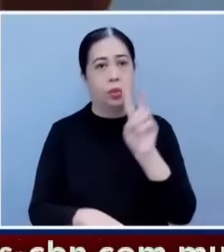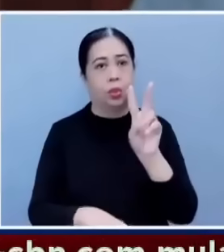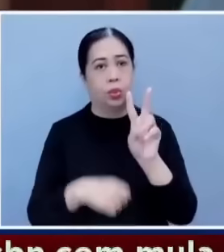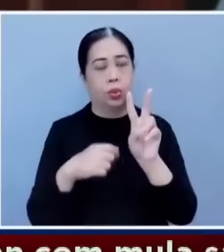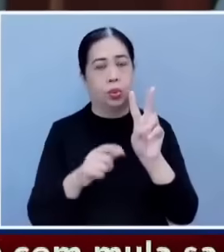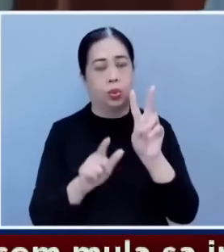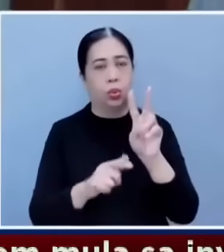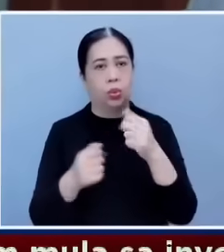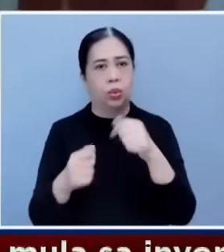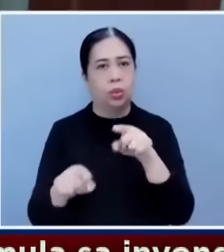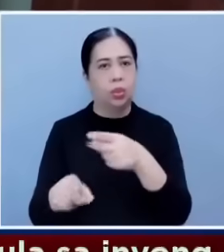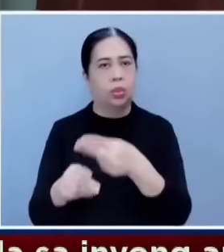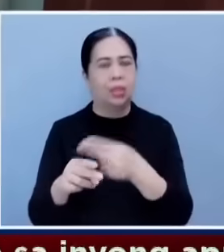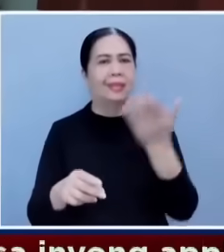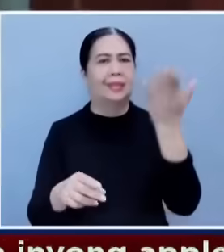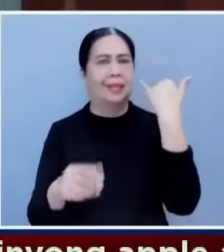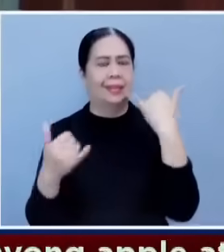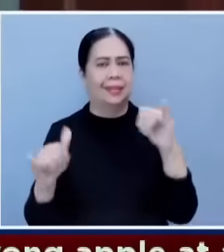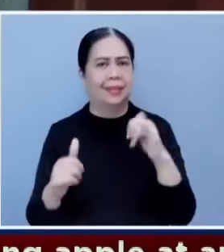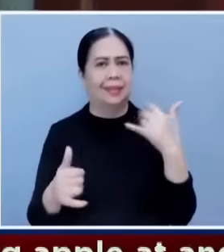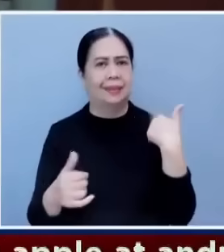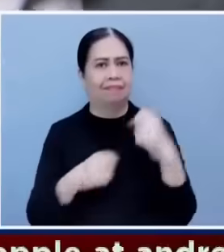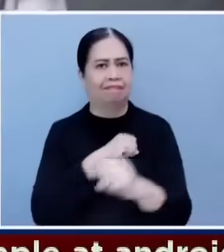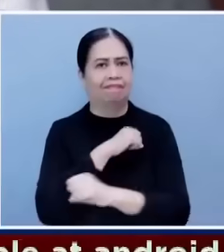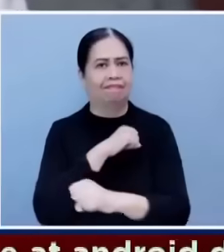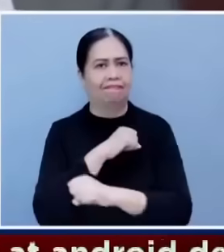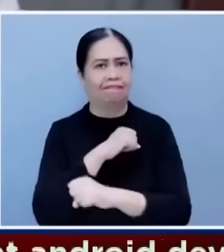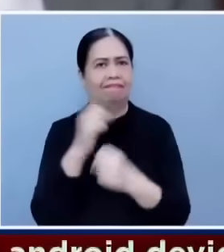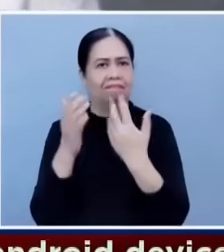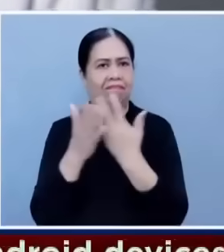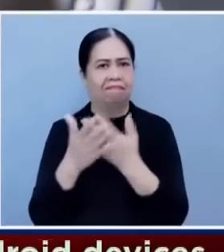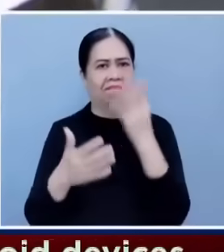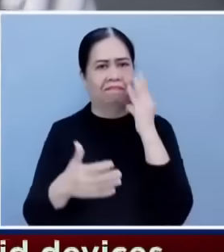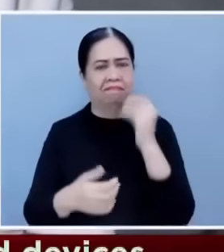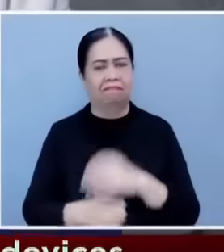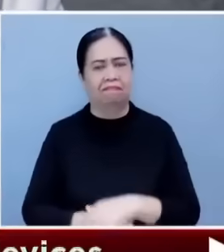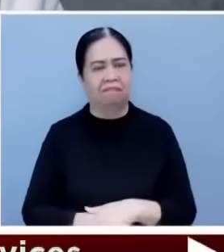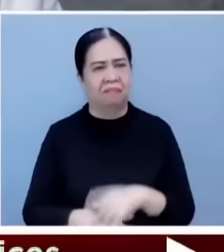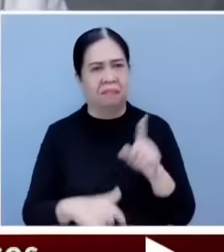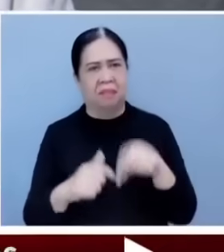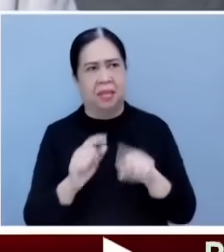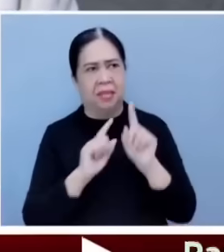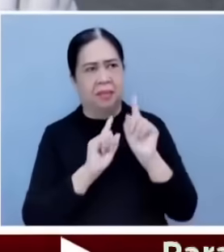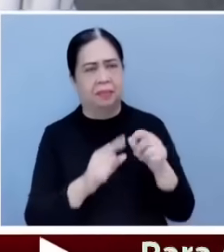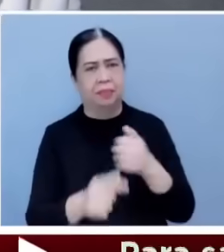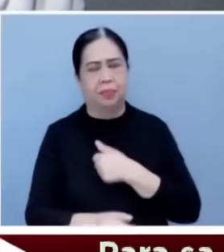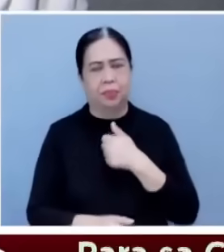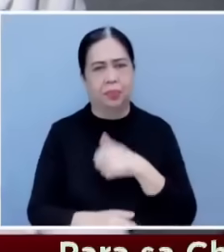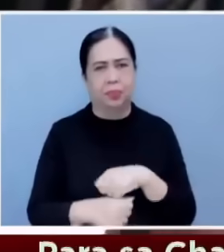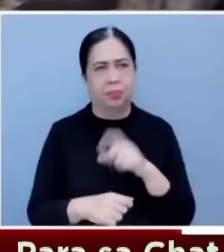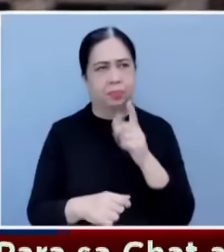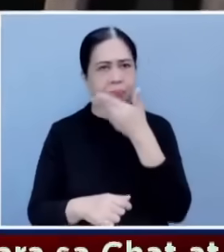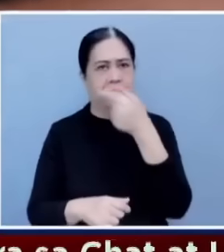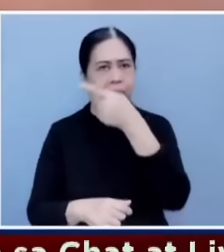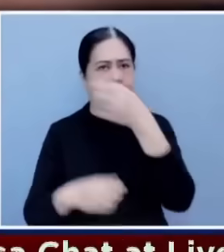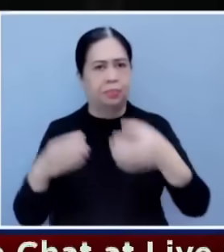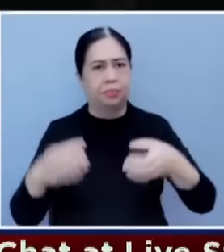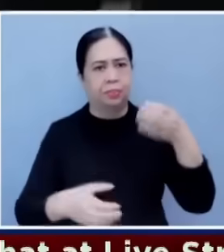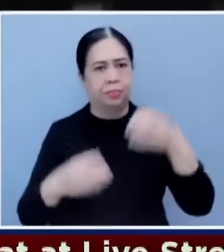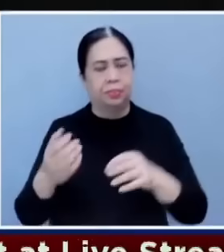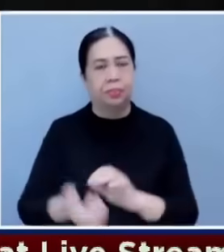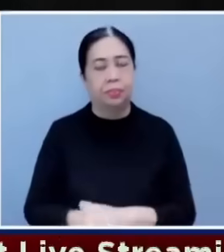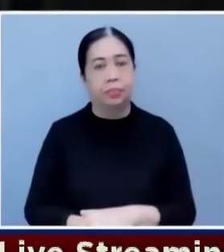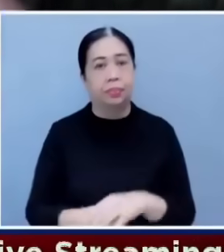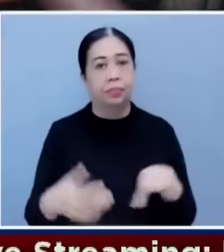na napag-alamang dati nang may record ng pagnanakaw. Wala na po kami masabi dyan, sir. Dinalan po sa court. Nasampahan